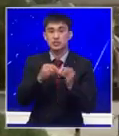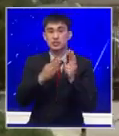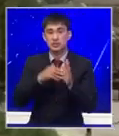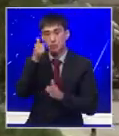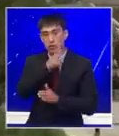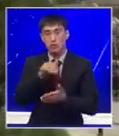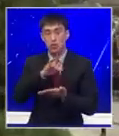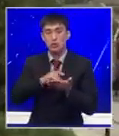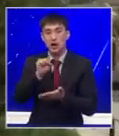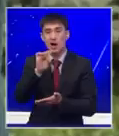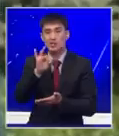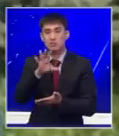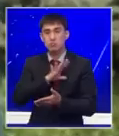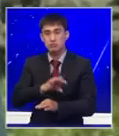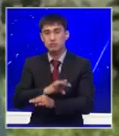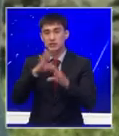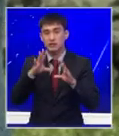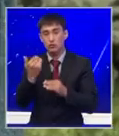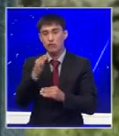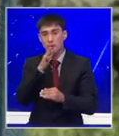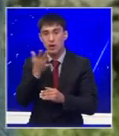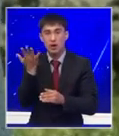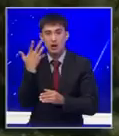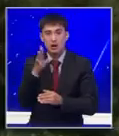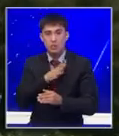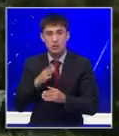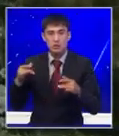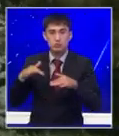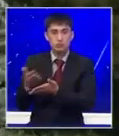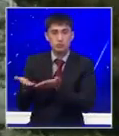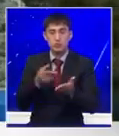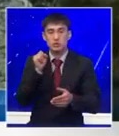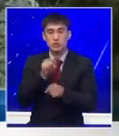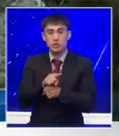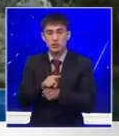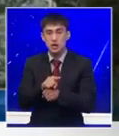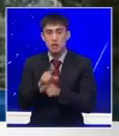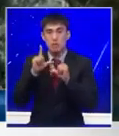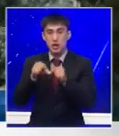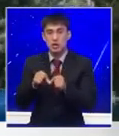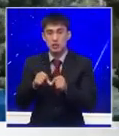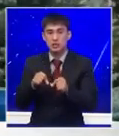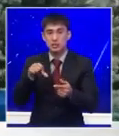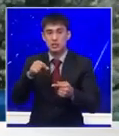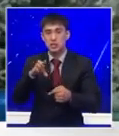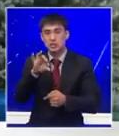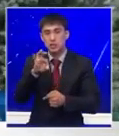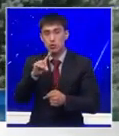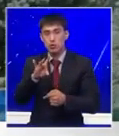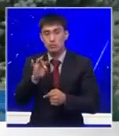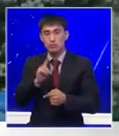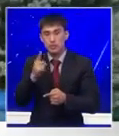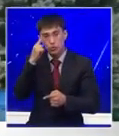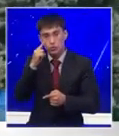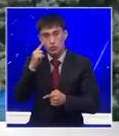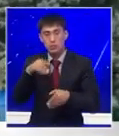году в городе Арысь произошел взрыв, в то время как раз шел набор. У меня была задача перед собой поехать туда и стать сапером. И недолго думая,